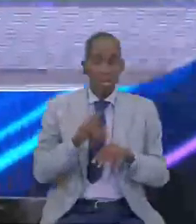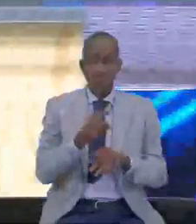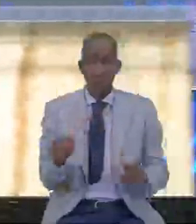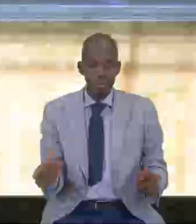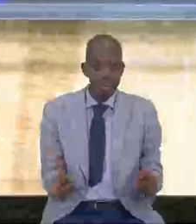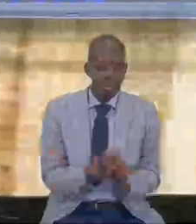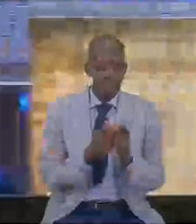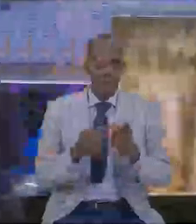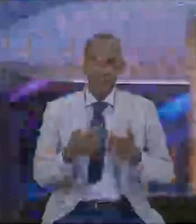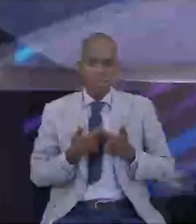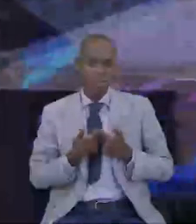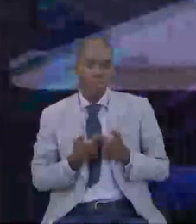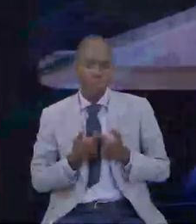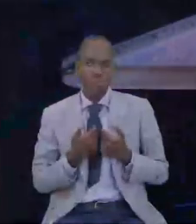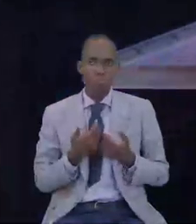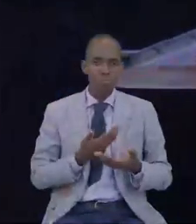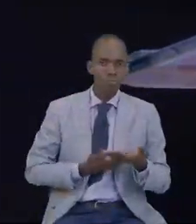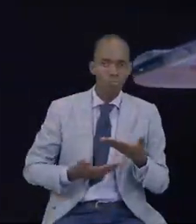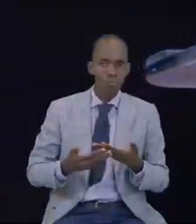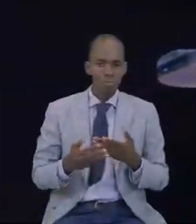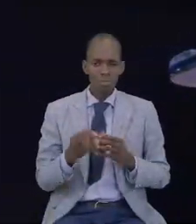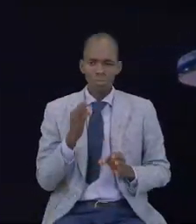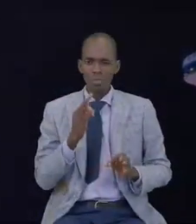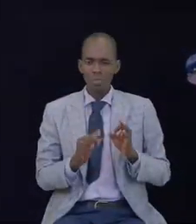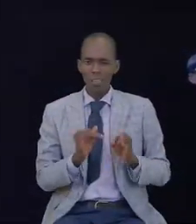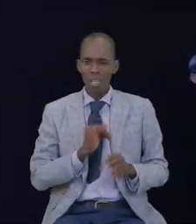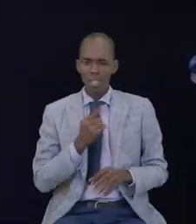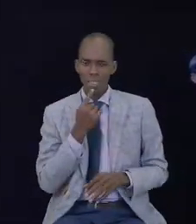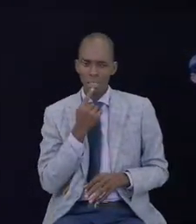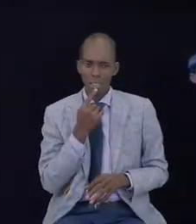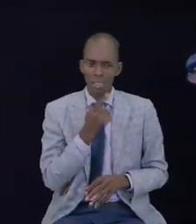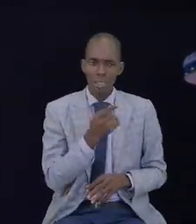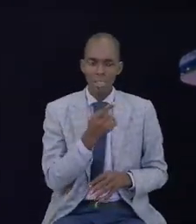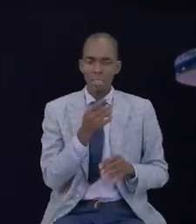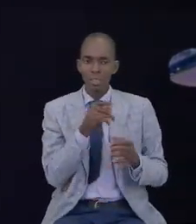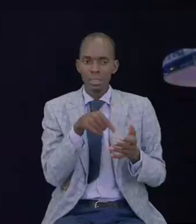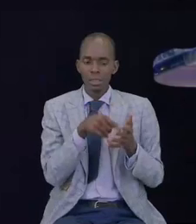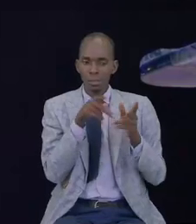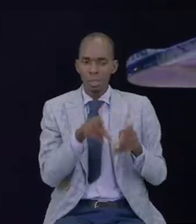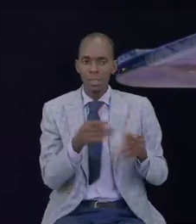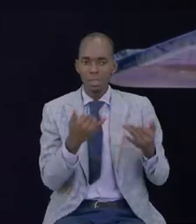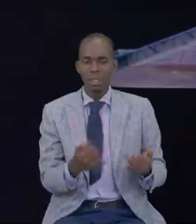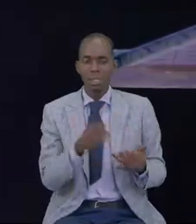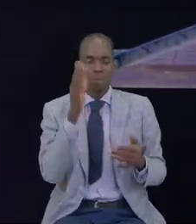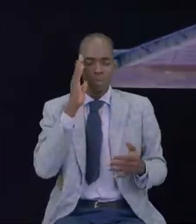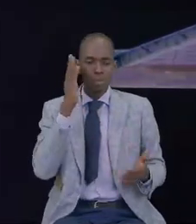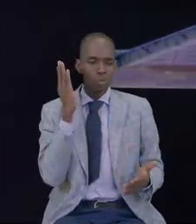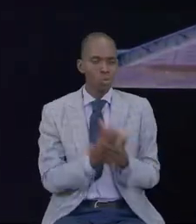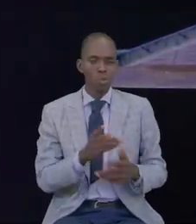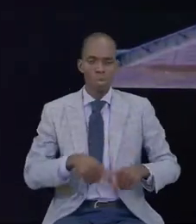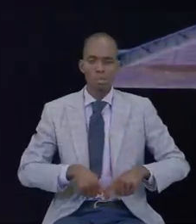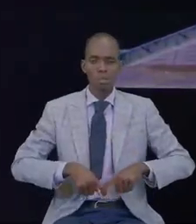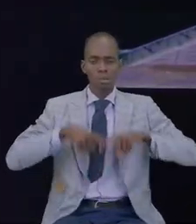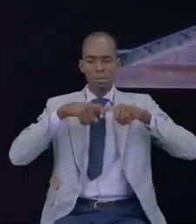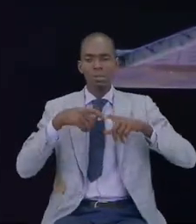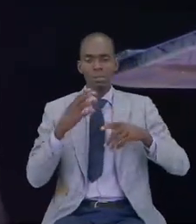êtes en fiançailles. Oh, si je ouvre ma bouche maintenant, je dis à cette personne maintenant, il va rompre les fiançailles. Comment tu sais qu'il va rompre les fiançailles?